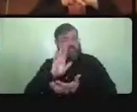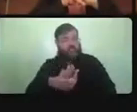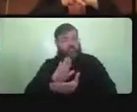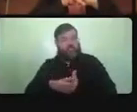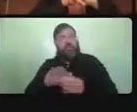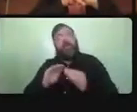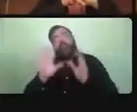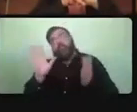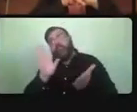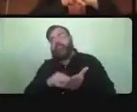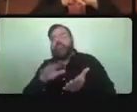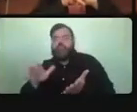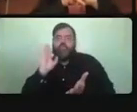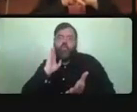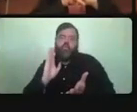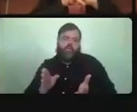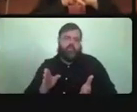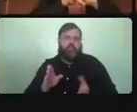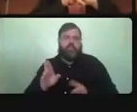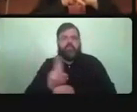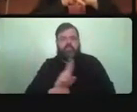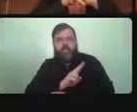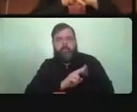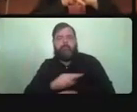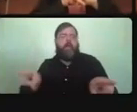jamii inayotuzingira.